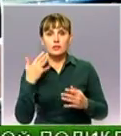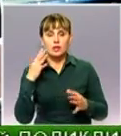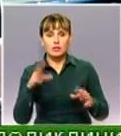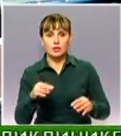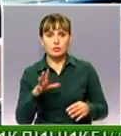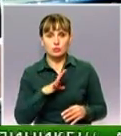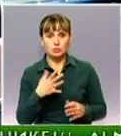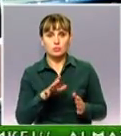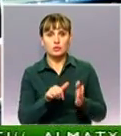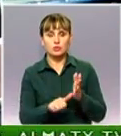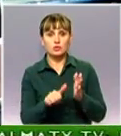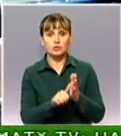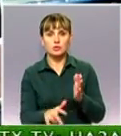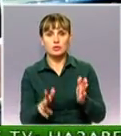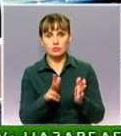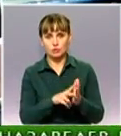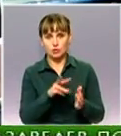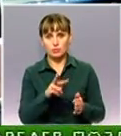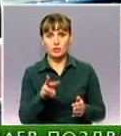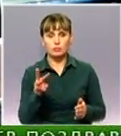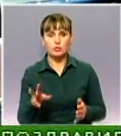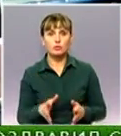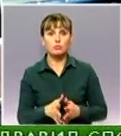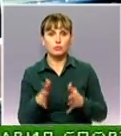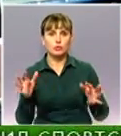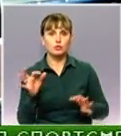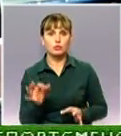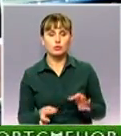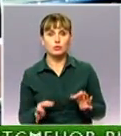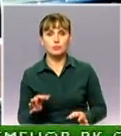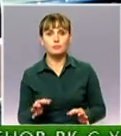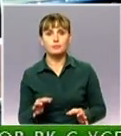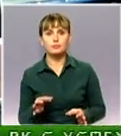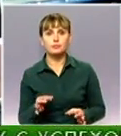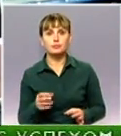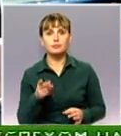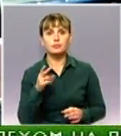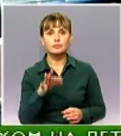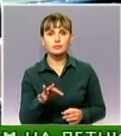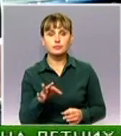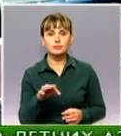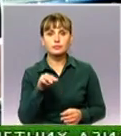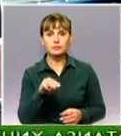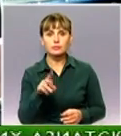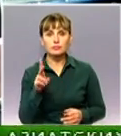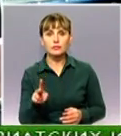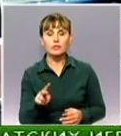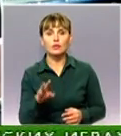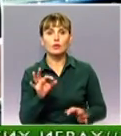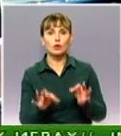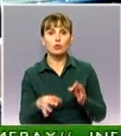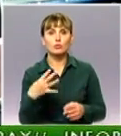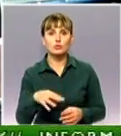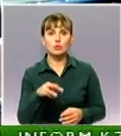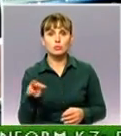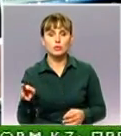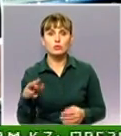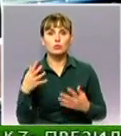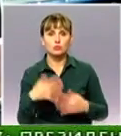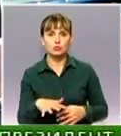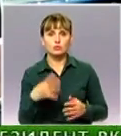Алмате 68 миллиметров, больше нормы. Для Талдыкургана норма 40 миллиметров, уже